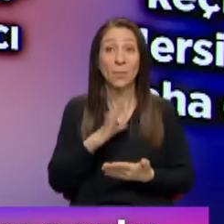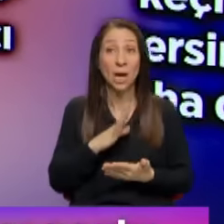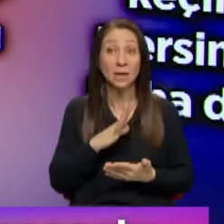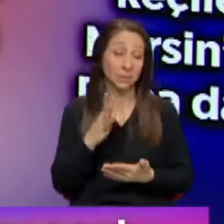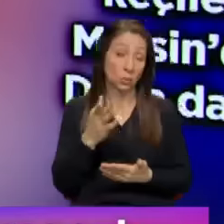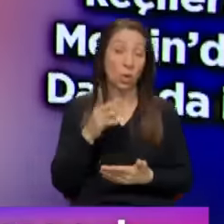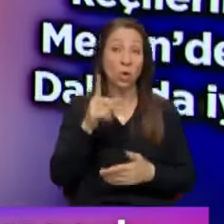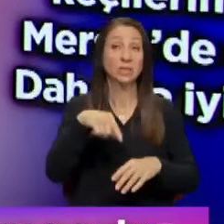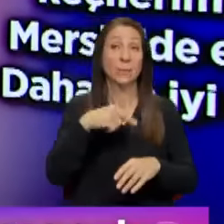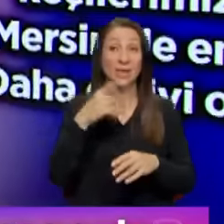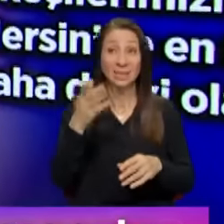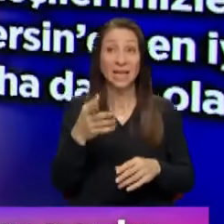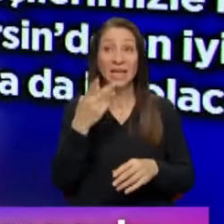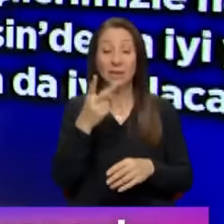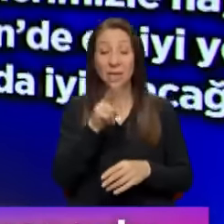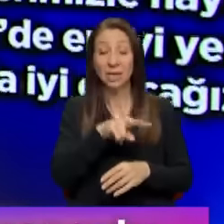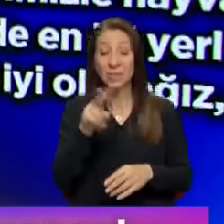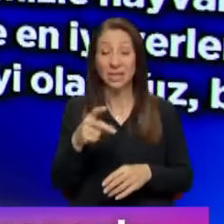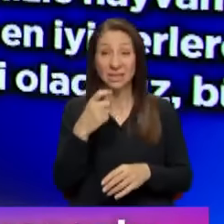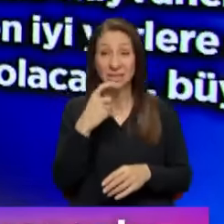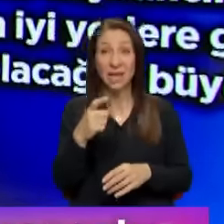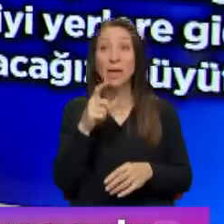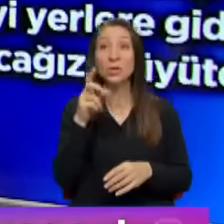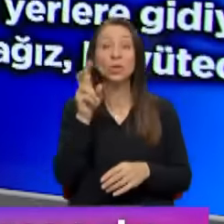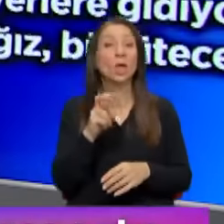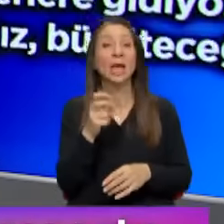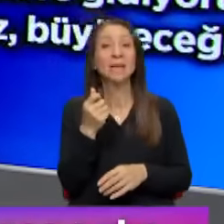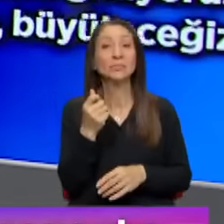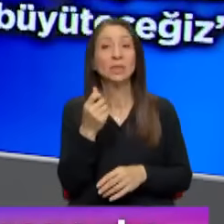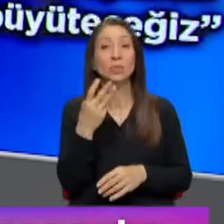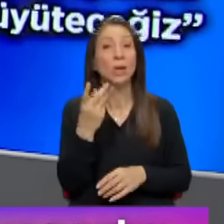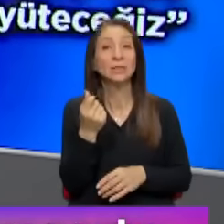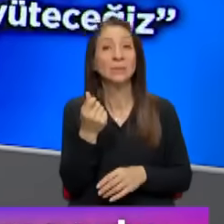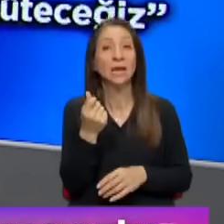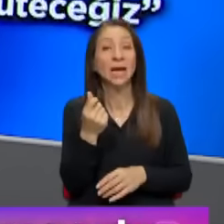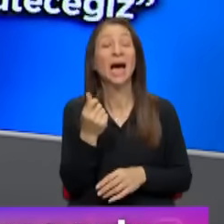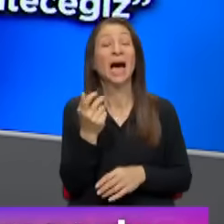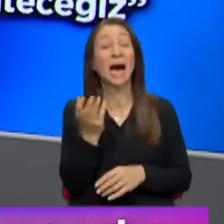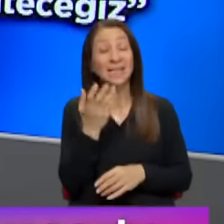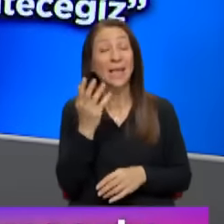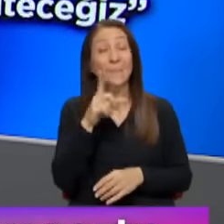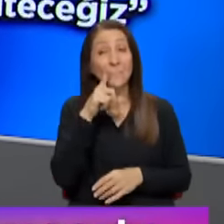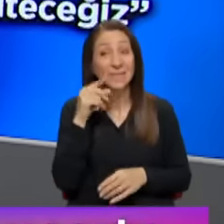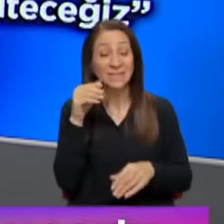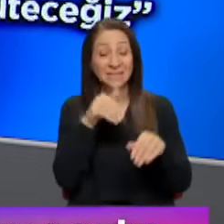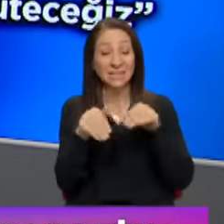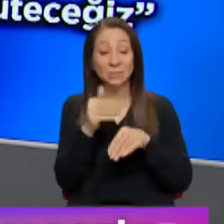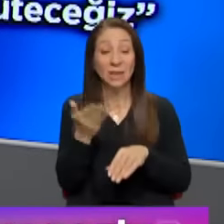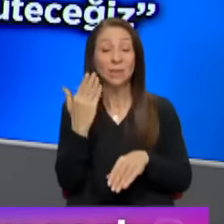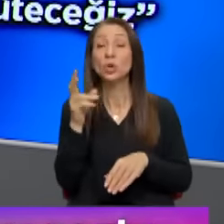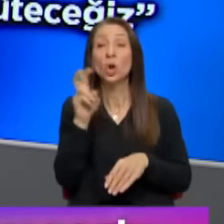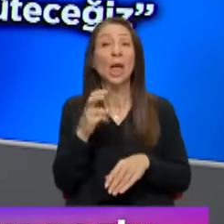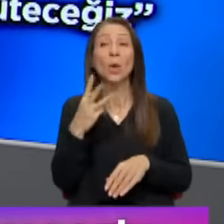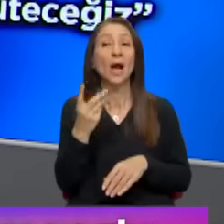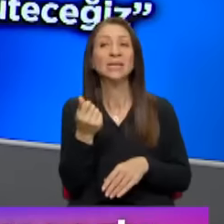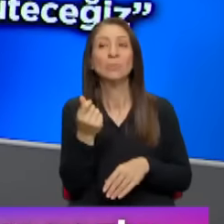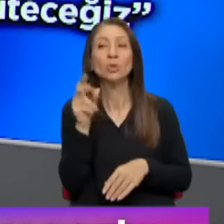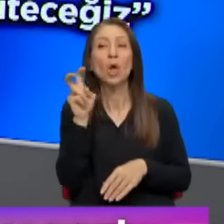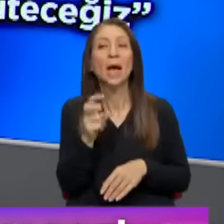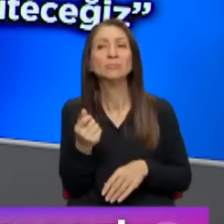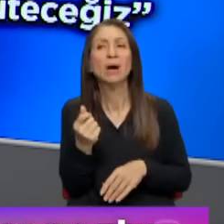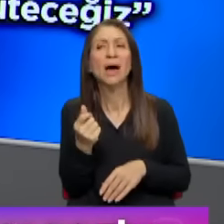O zamanlarda 2022 yılında kur ne kadardı? Hatta Mayıs seçiminden önce kur ne kadardı? Dolar